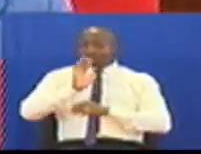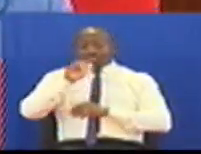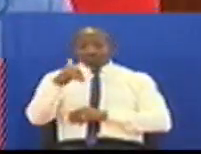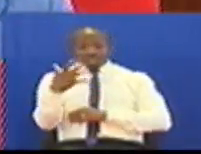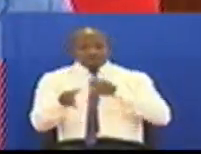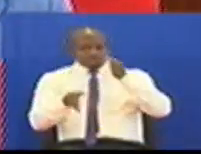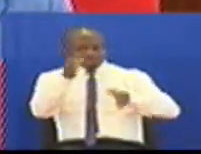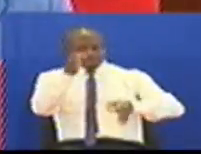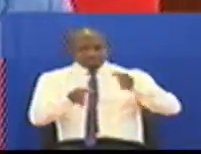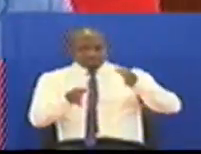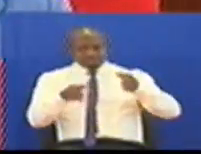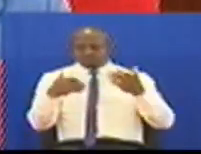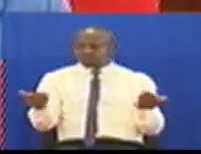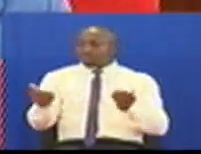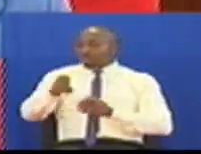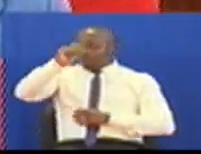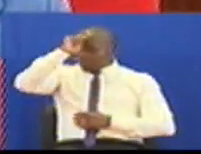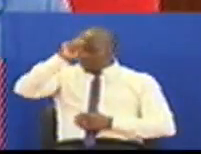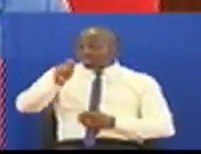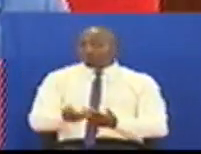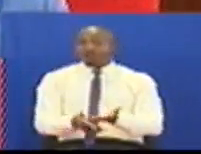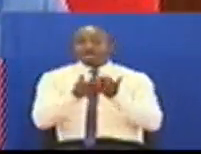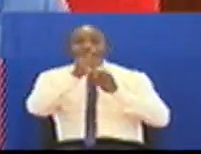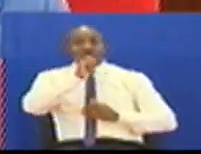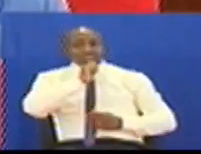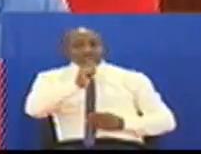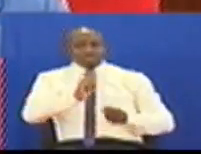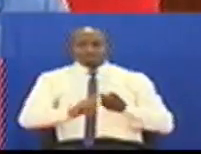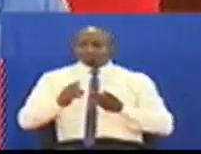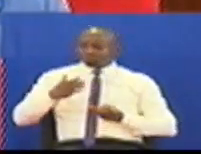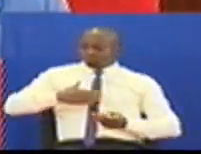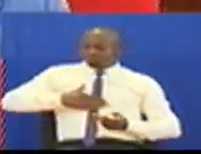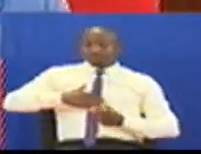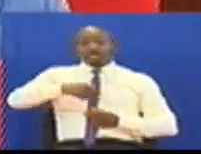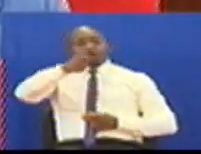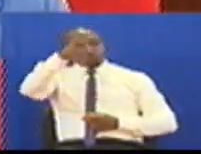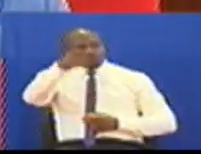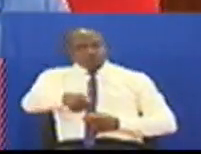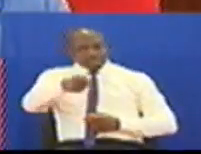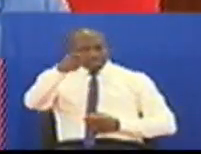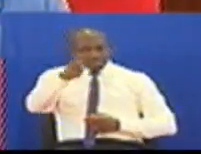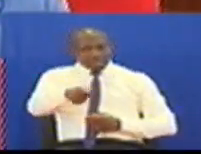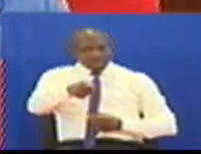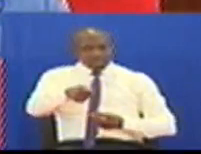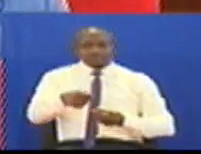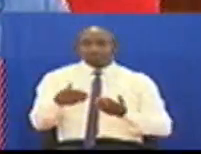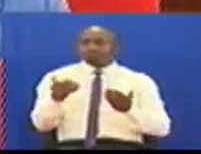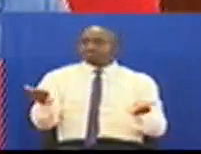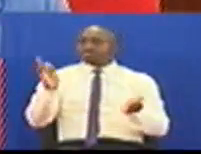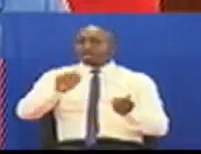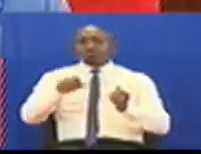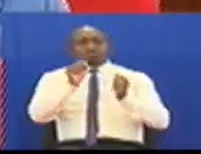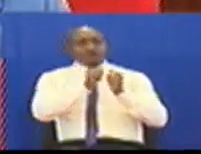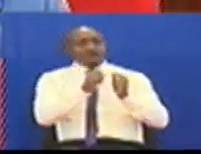mitano. Mheshimiwa Naibu Spika, ningependa tu kupongeza kwamba tulikuwa tuna mambo mengi